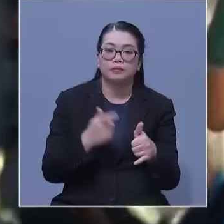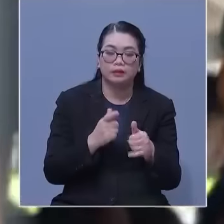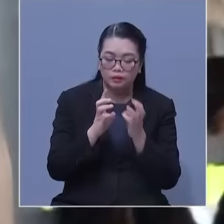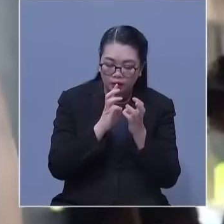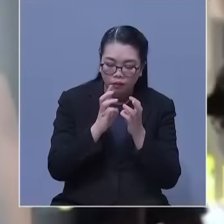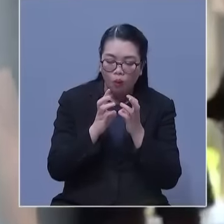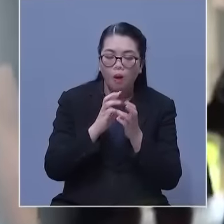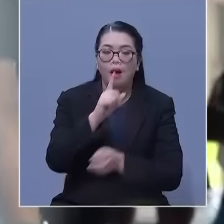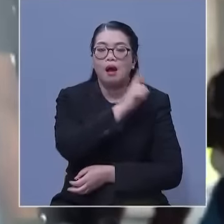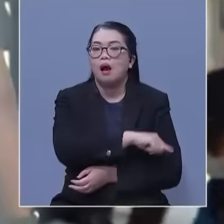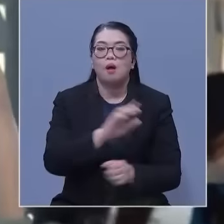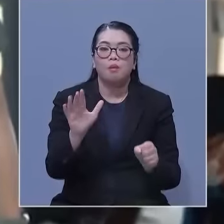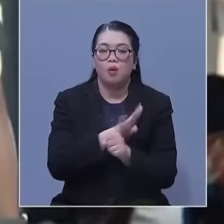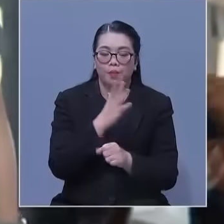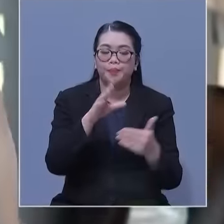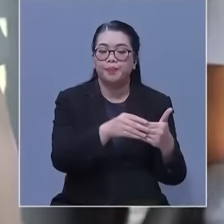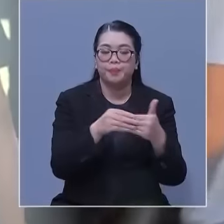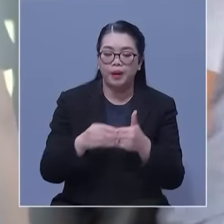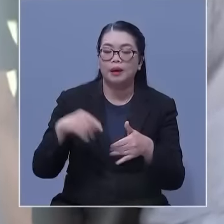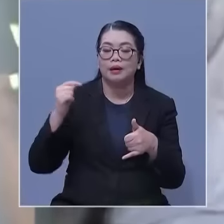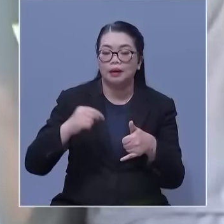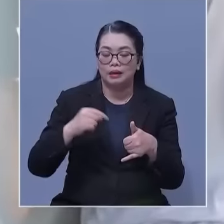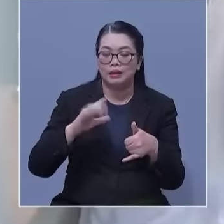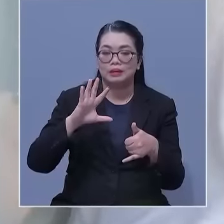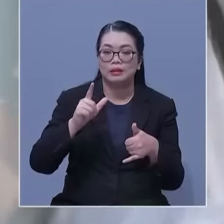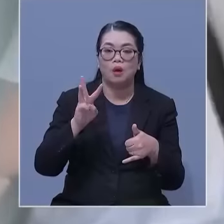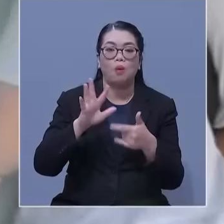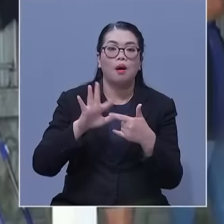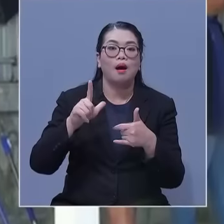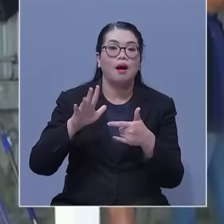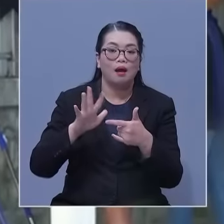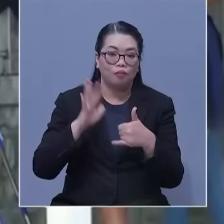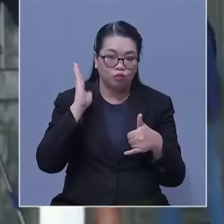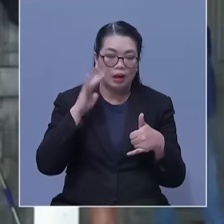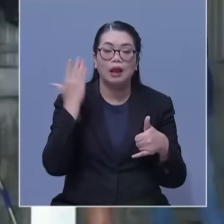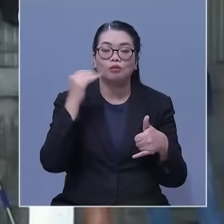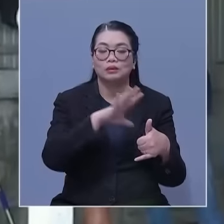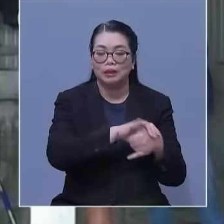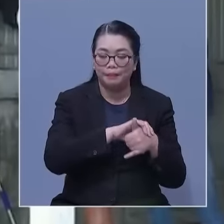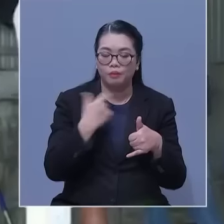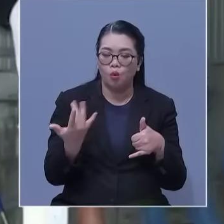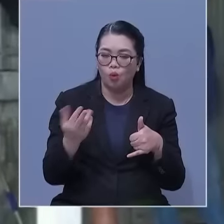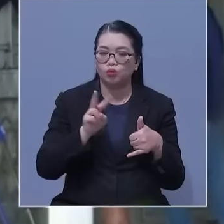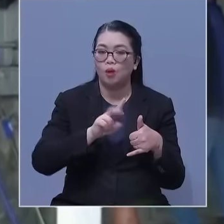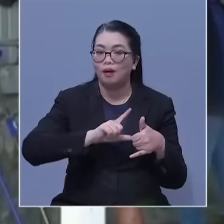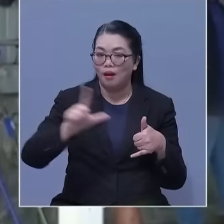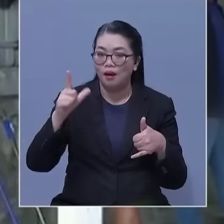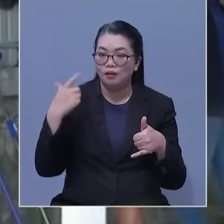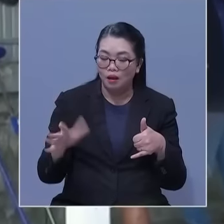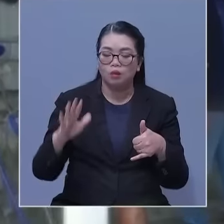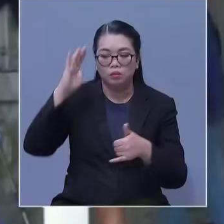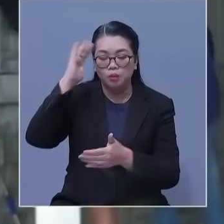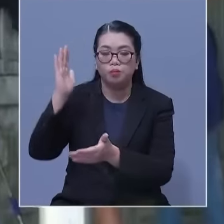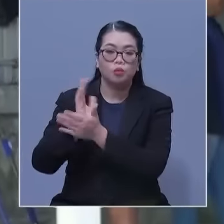ครบนะครับก็เลยนำตัวนายชาวามาเป็นหลักประกันรอการจ่ายเงินอีก 2ล้านบาทพบว่าดาบ